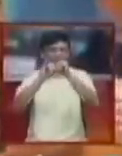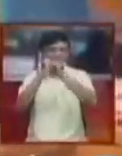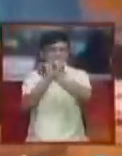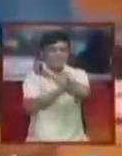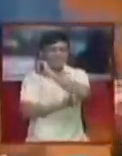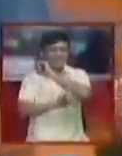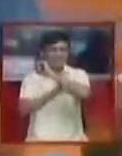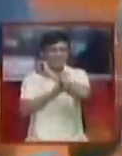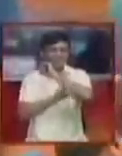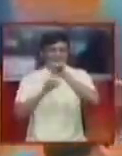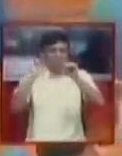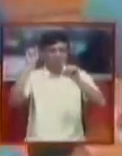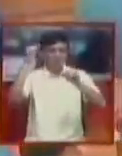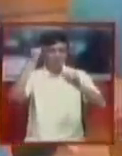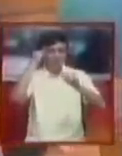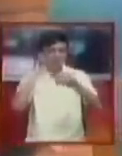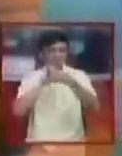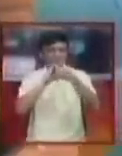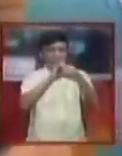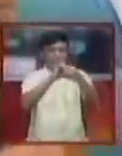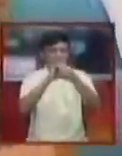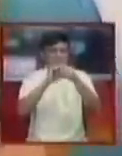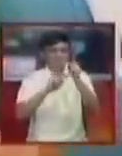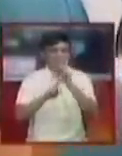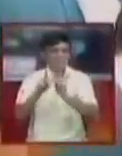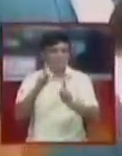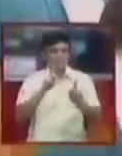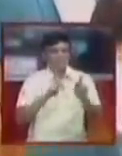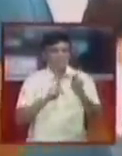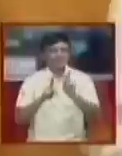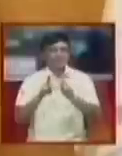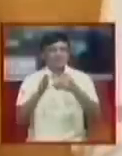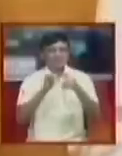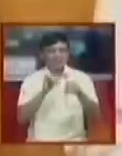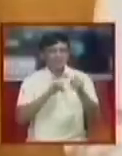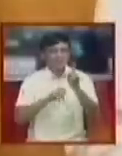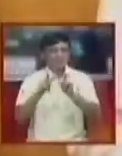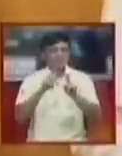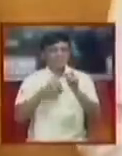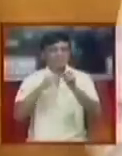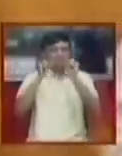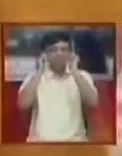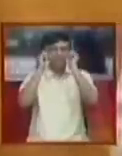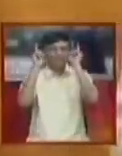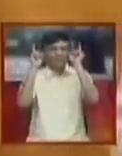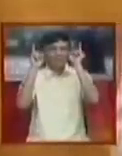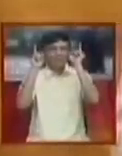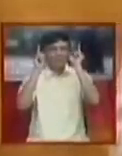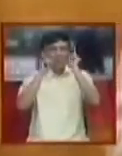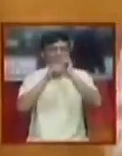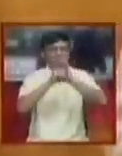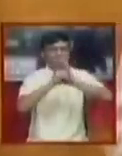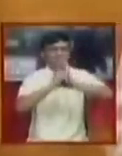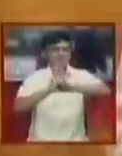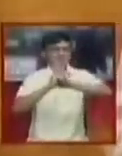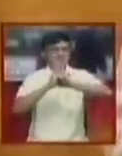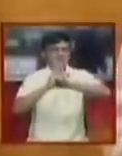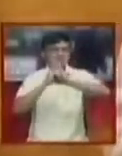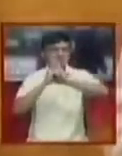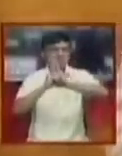na kakampi ng taong bayan. Gaya ng marami sa inyo, namulat ako sa pangigipit ng